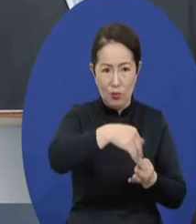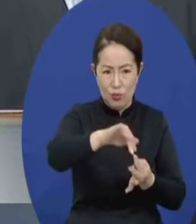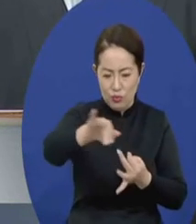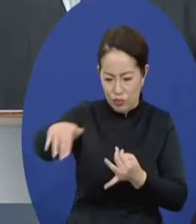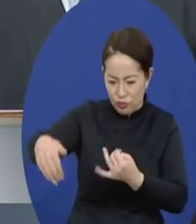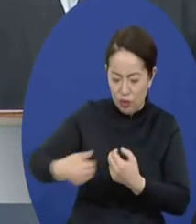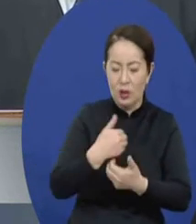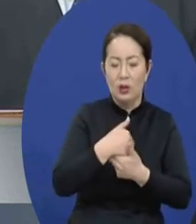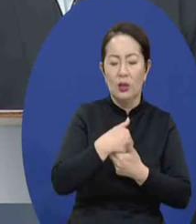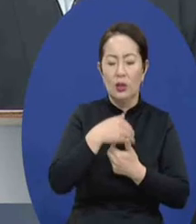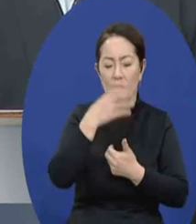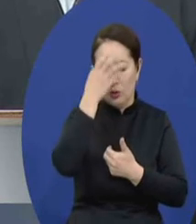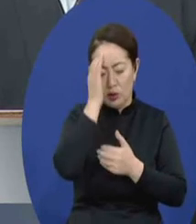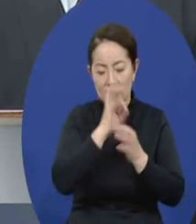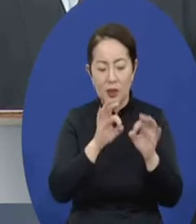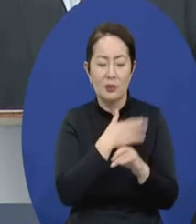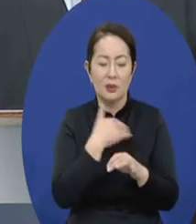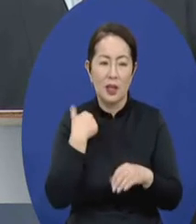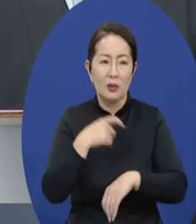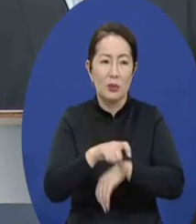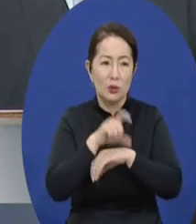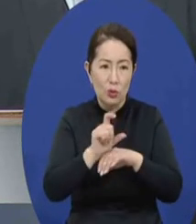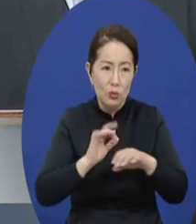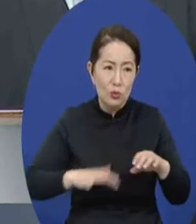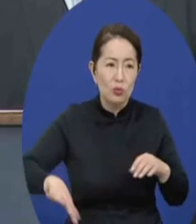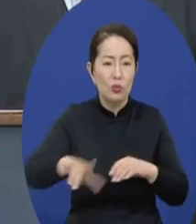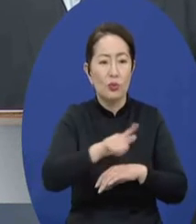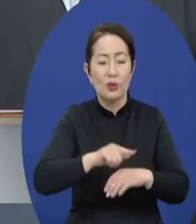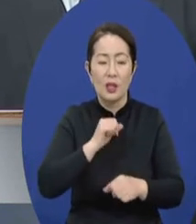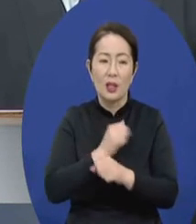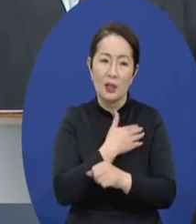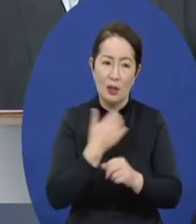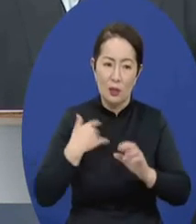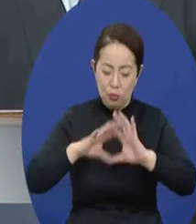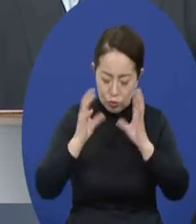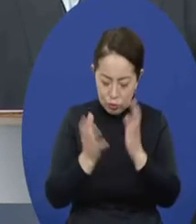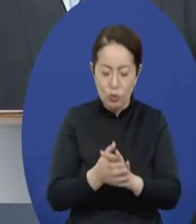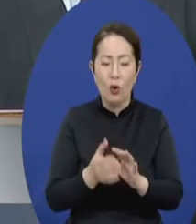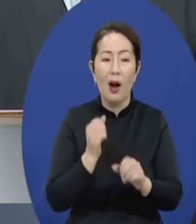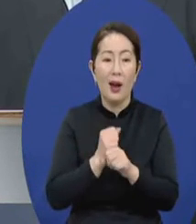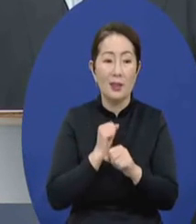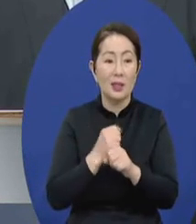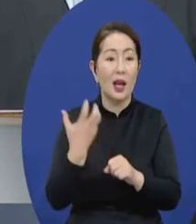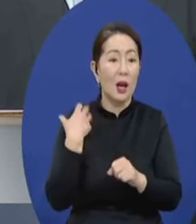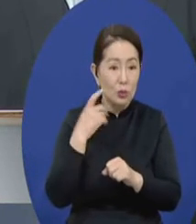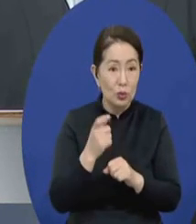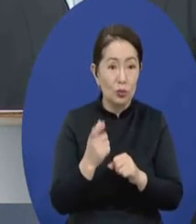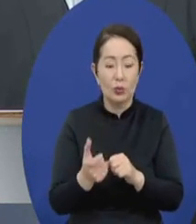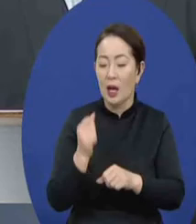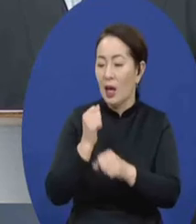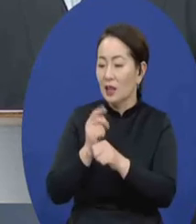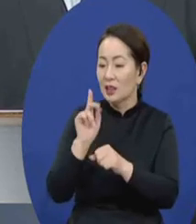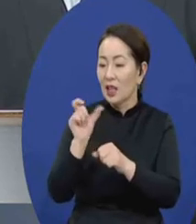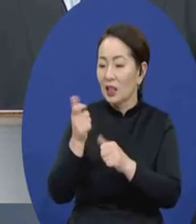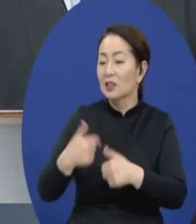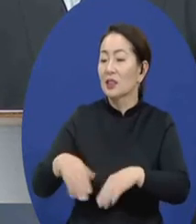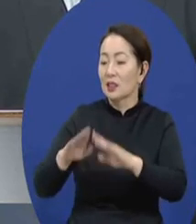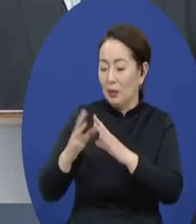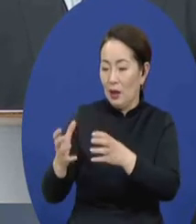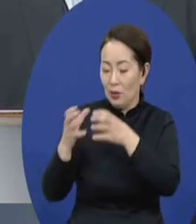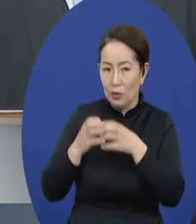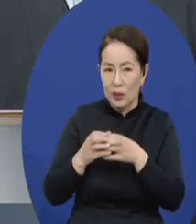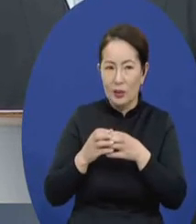төрийн нэрийн бичгийн дараа холбогдох мэрэгжлийн хүмүүсүүд газар хэлтсийн дарга нартай одоо холбогдох ажил хариуцж байгаа хүмүүстэй ийм ажлын дэд хэсэг гараад